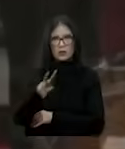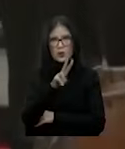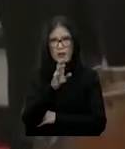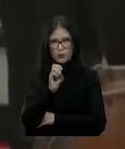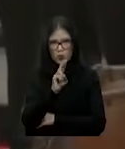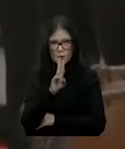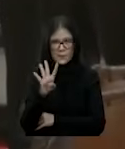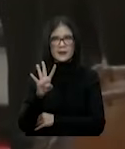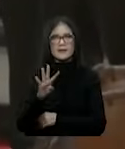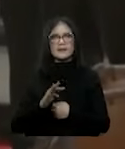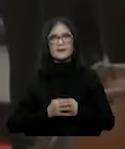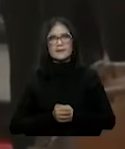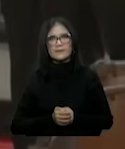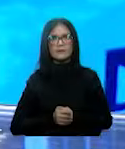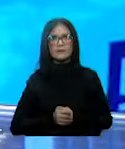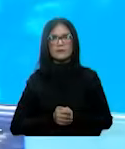melaporkan.